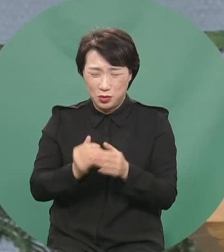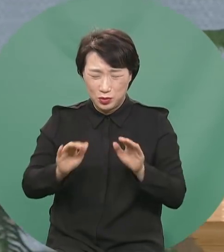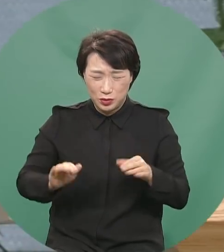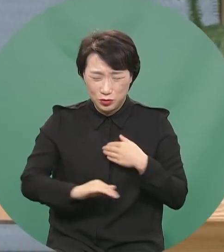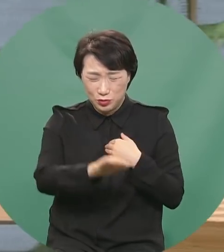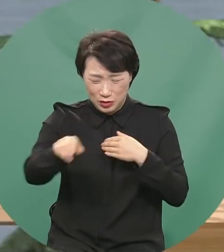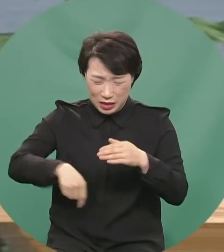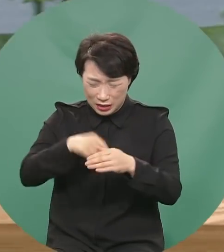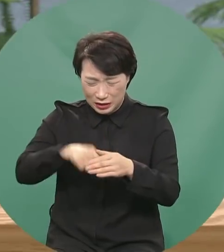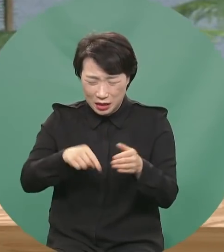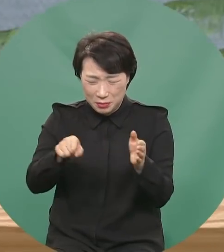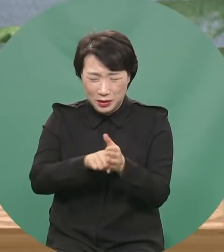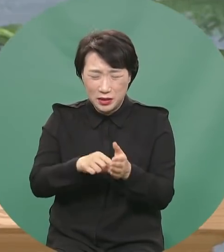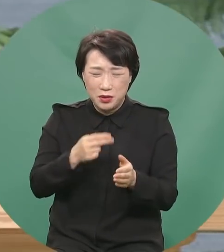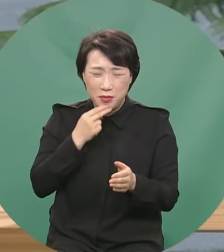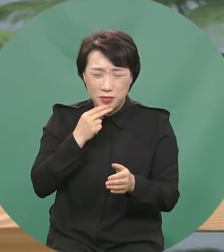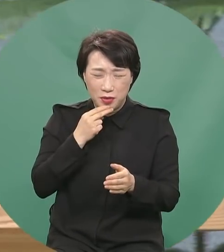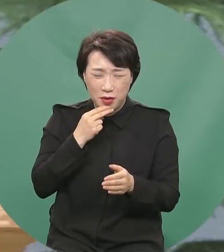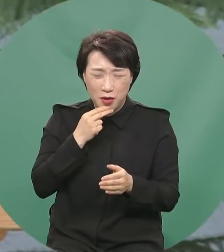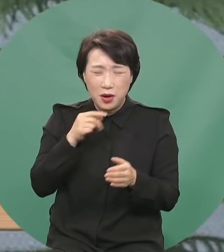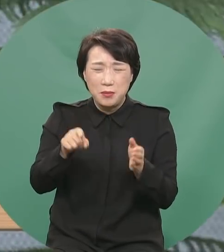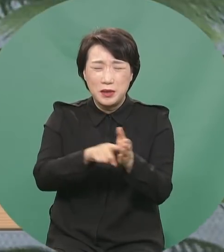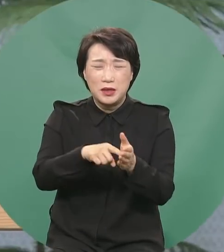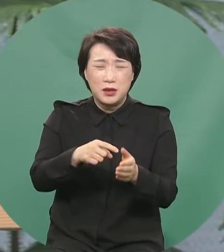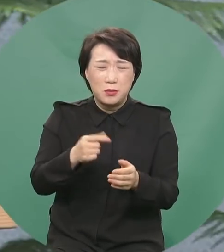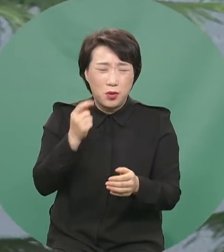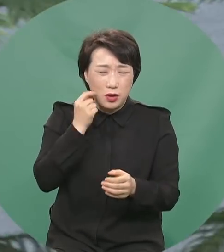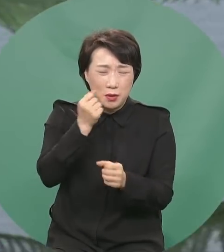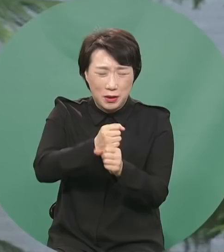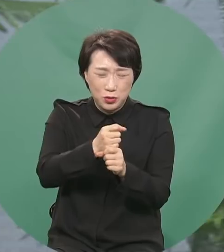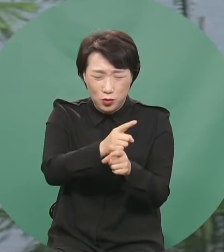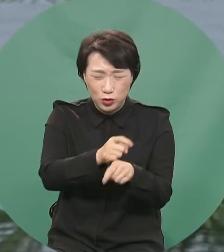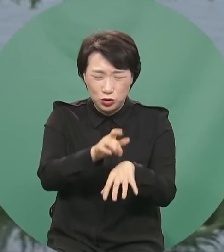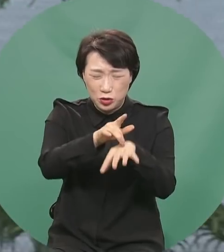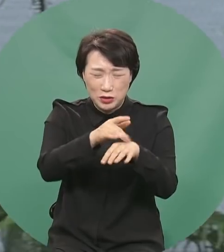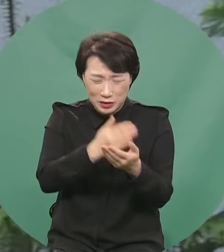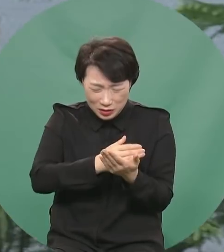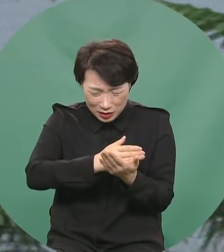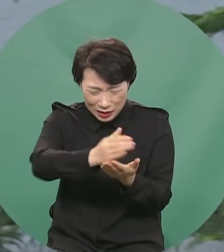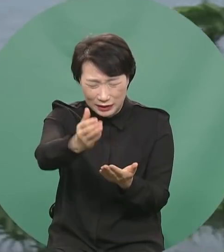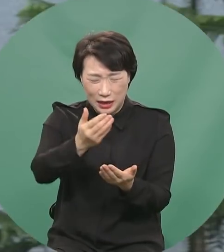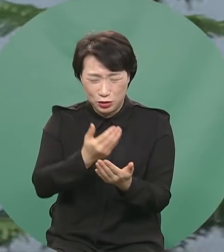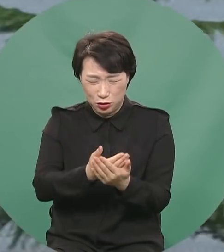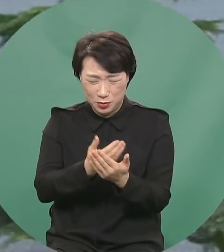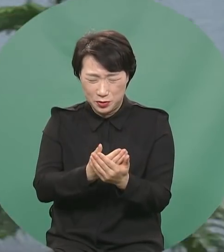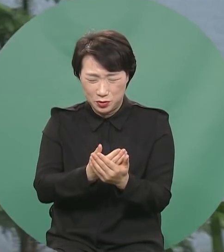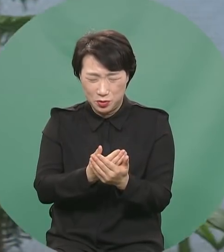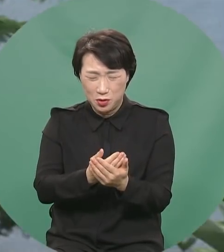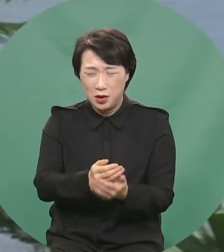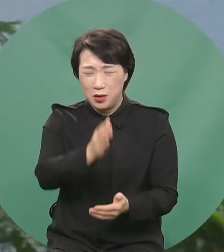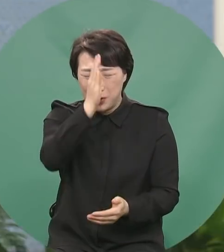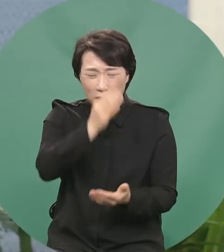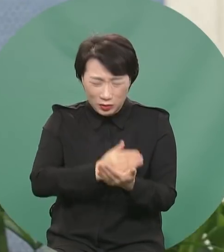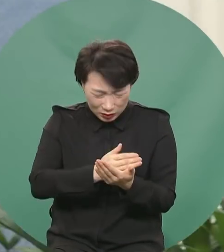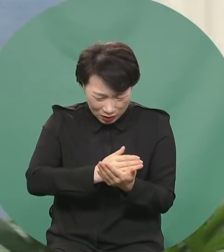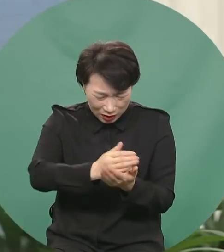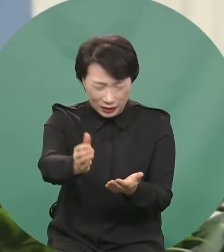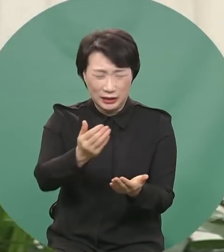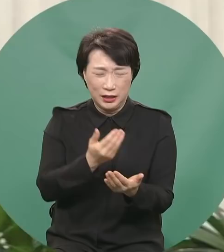속에 불신앙으로 믿지 못하게 하는 원수 같은 귀신은 떠나가게 도와주시옵시고 질병도